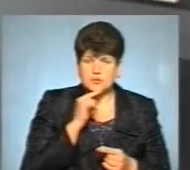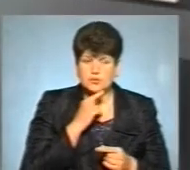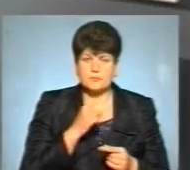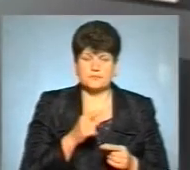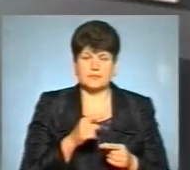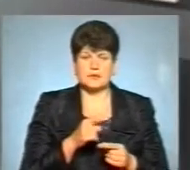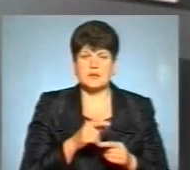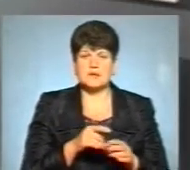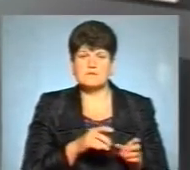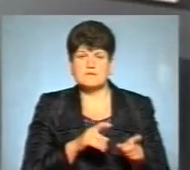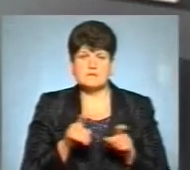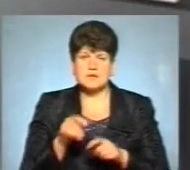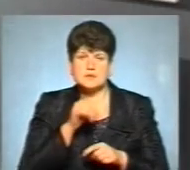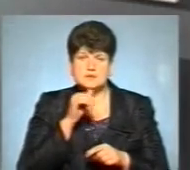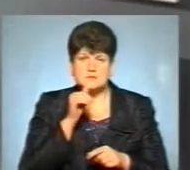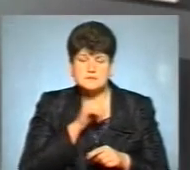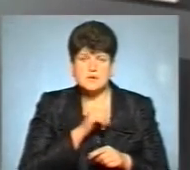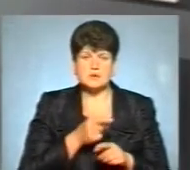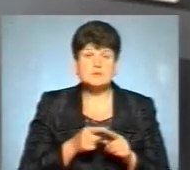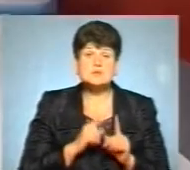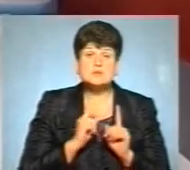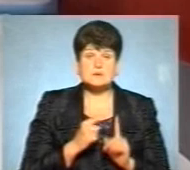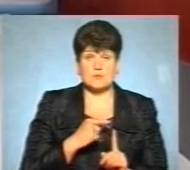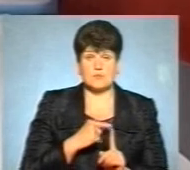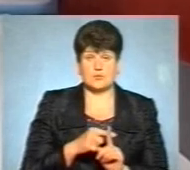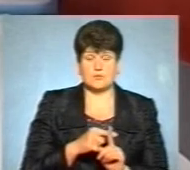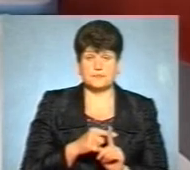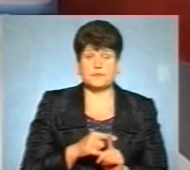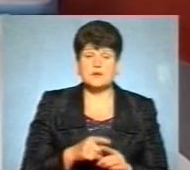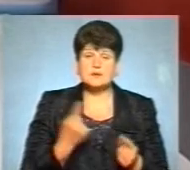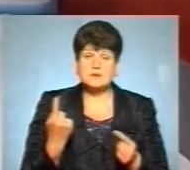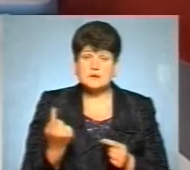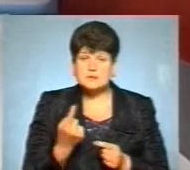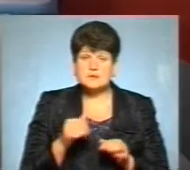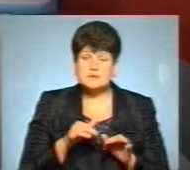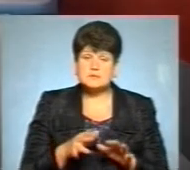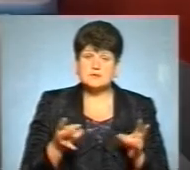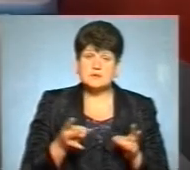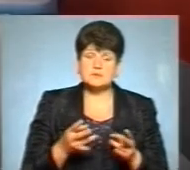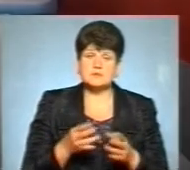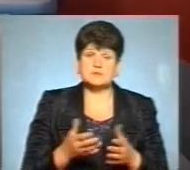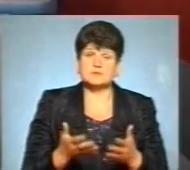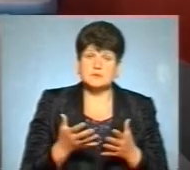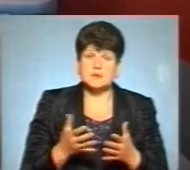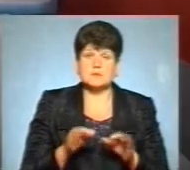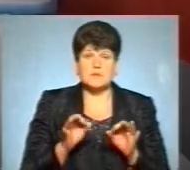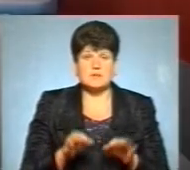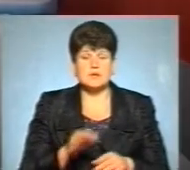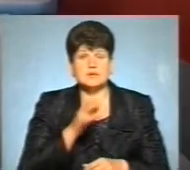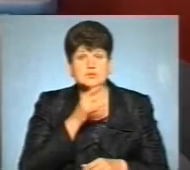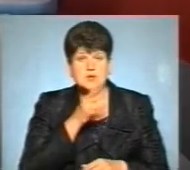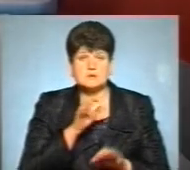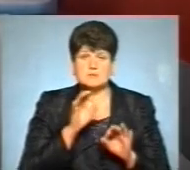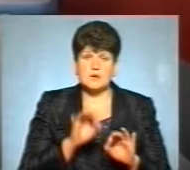з тінізації бізнесу – це тільки плюс. Єдина справа, щоб зараз треба визначити правильний час, правильно пояснити